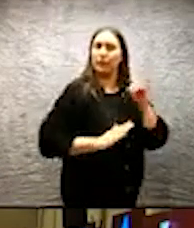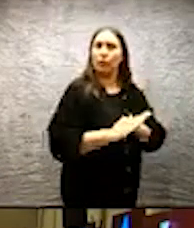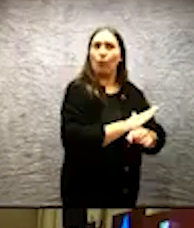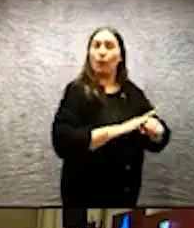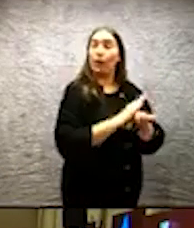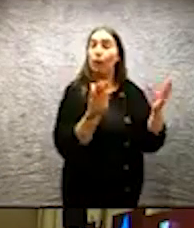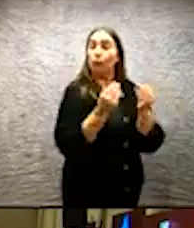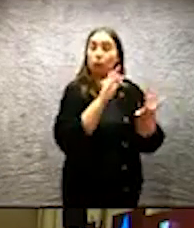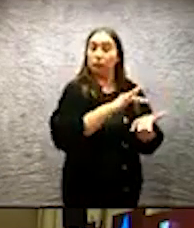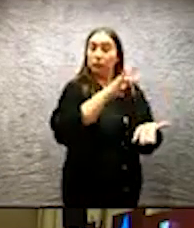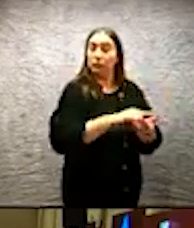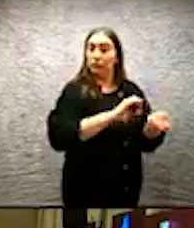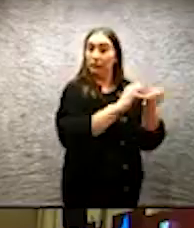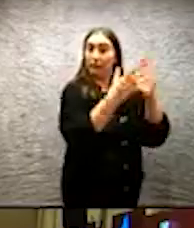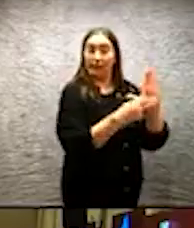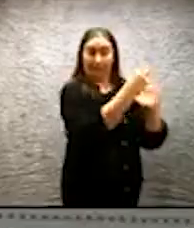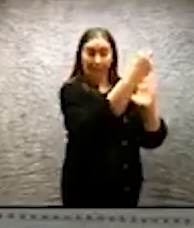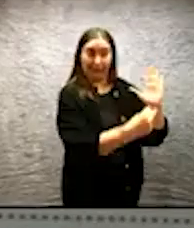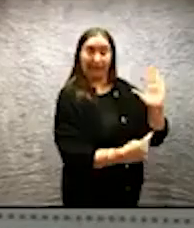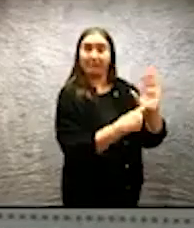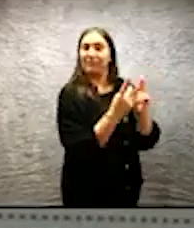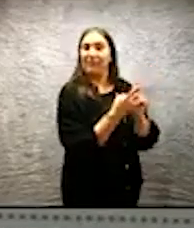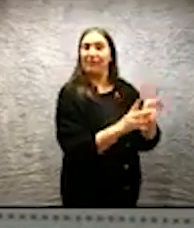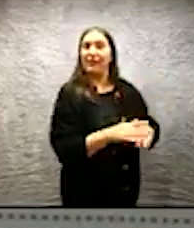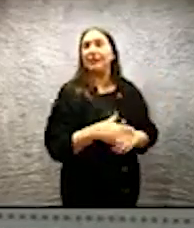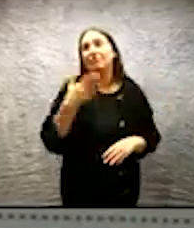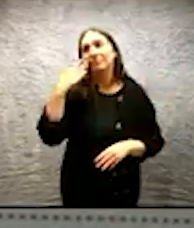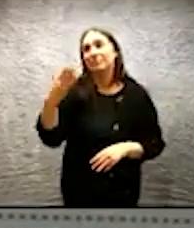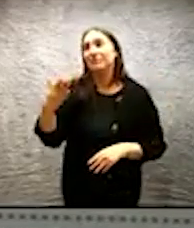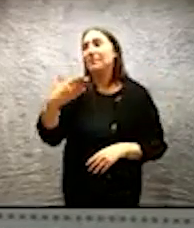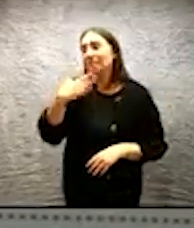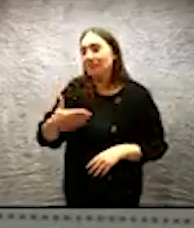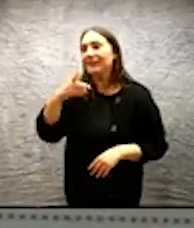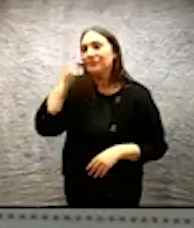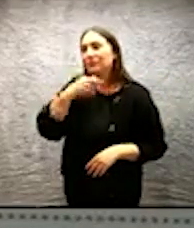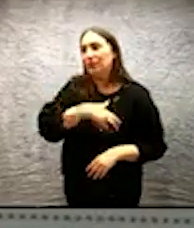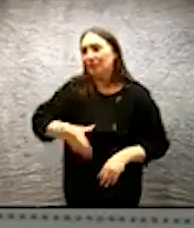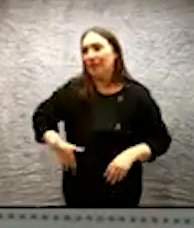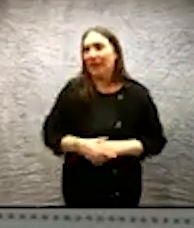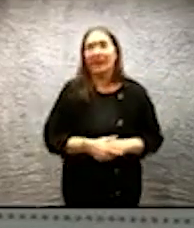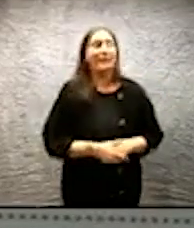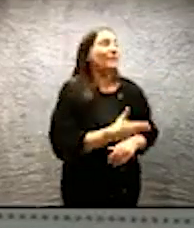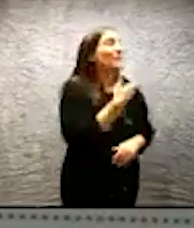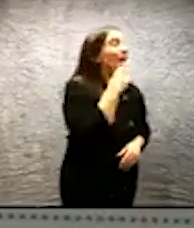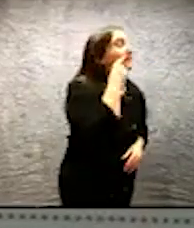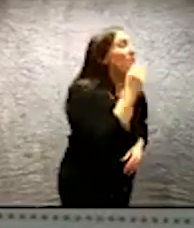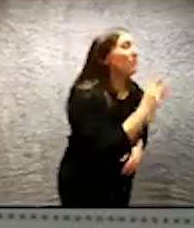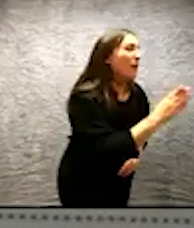le site de la ville. Voilà, merci Monsieur le maire. Merci Jean-Michel, Monsieur Barbary.